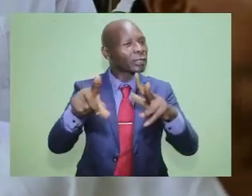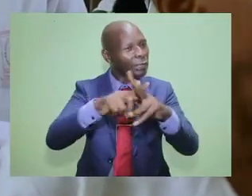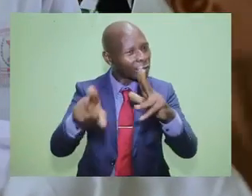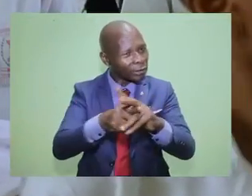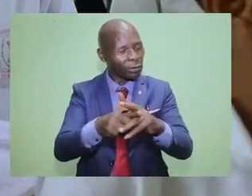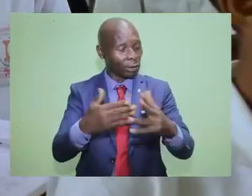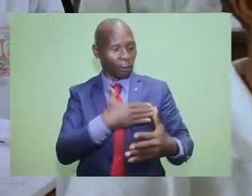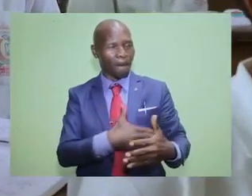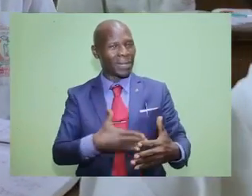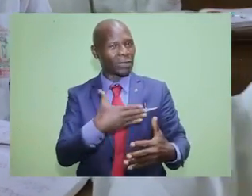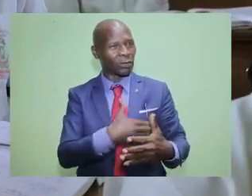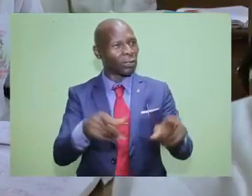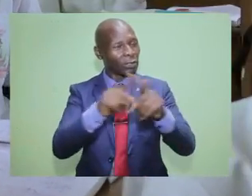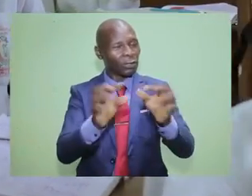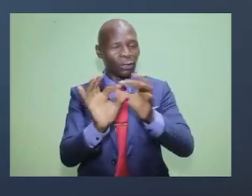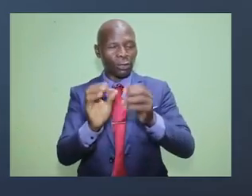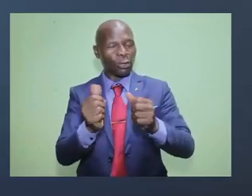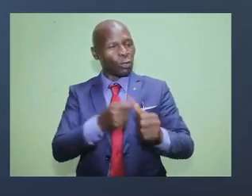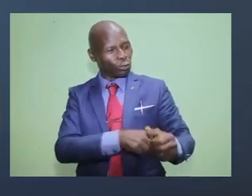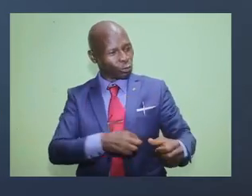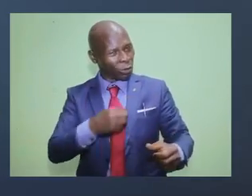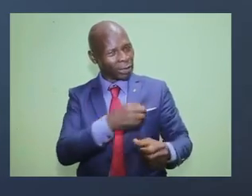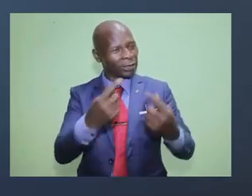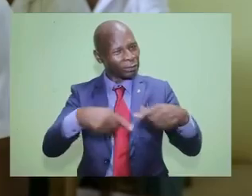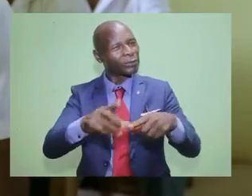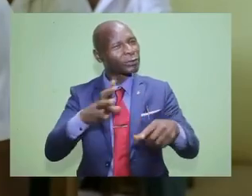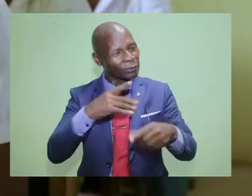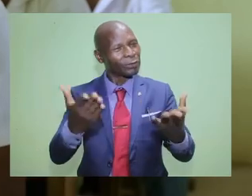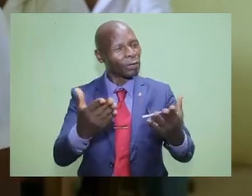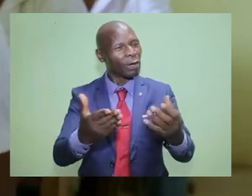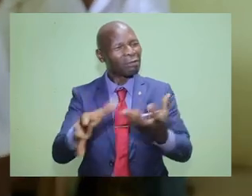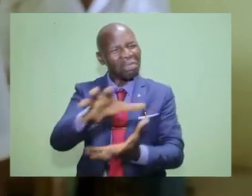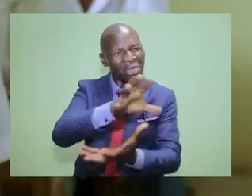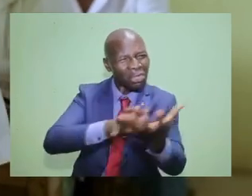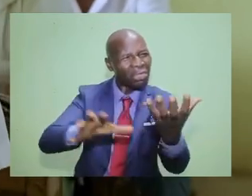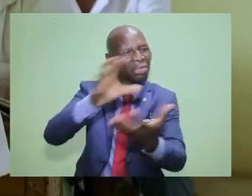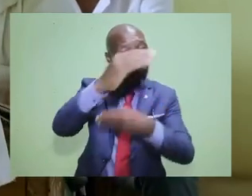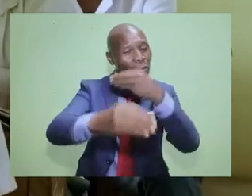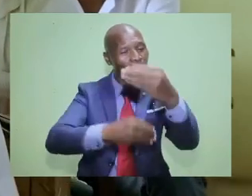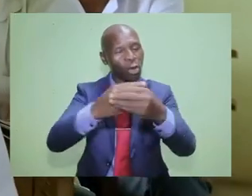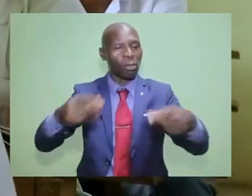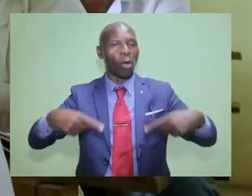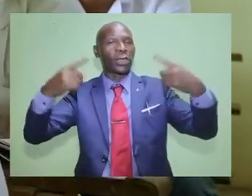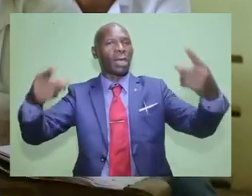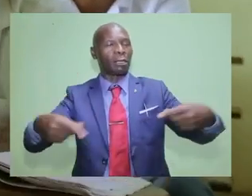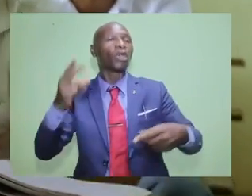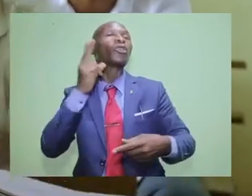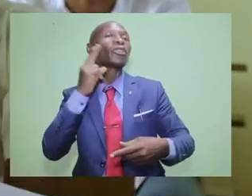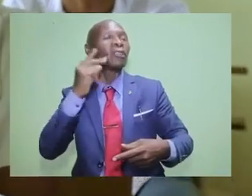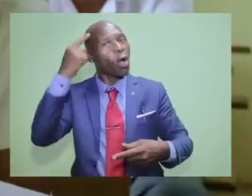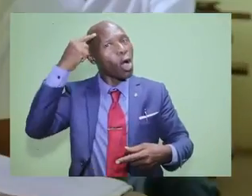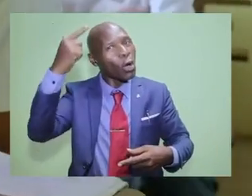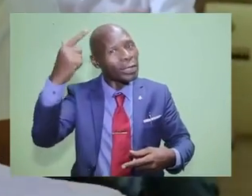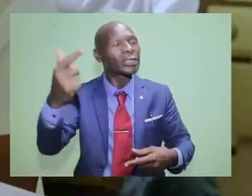l'intégrité, de la compassion, de l'humilité lorsque vous naviguez dans les complexités du monde moderne.